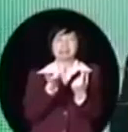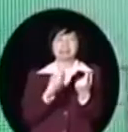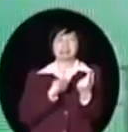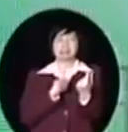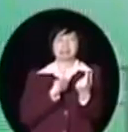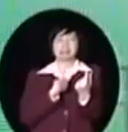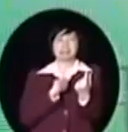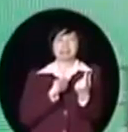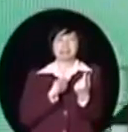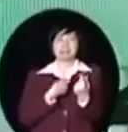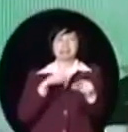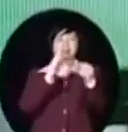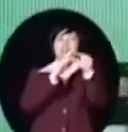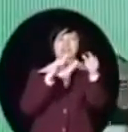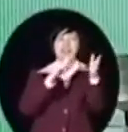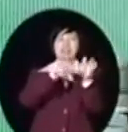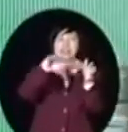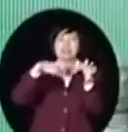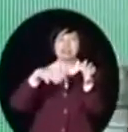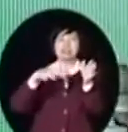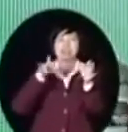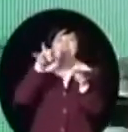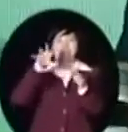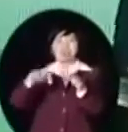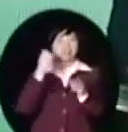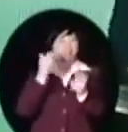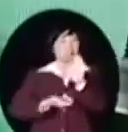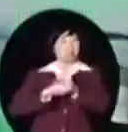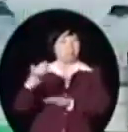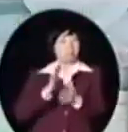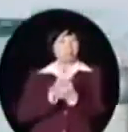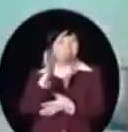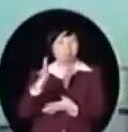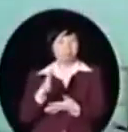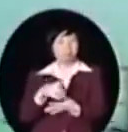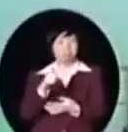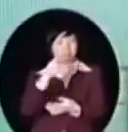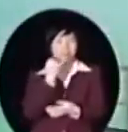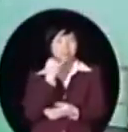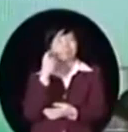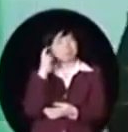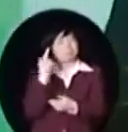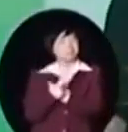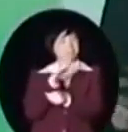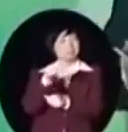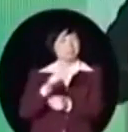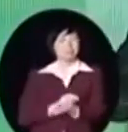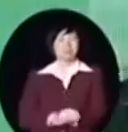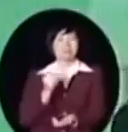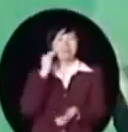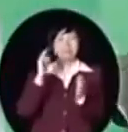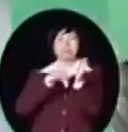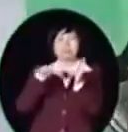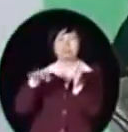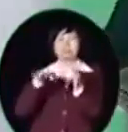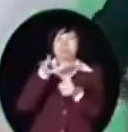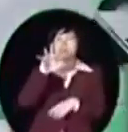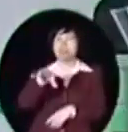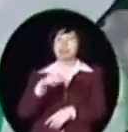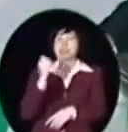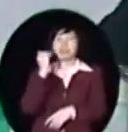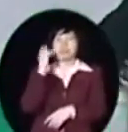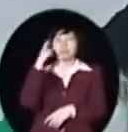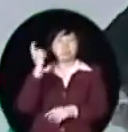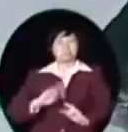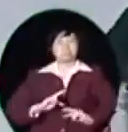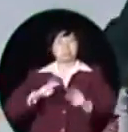的这个松山机场迁移的计划哦，大家不妨来看一看这个松山机场啊。我说要翻，